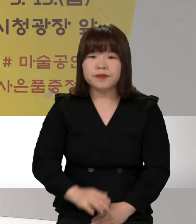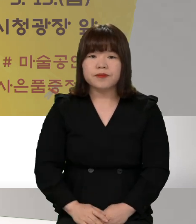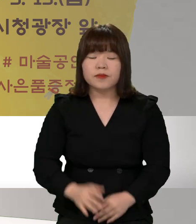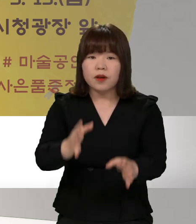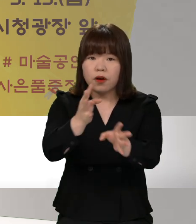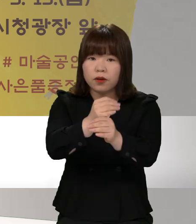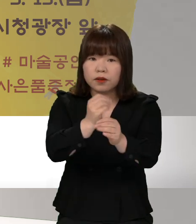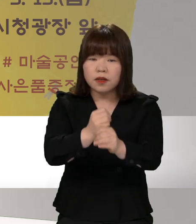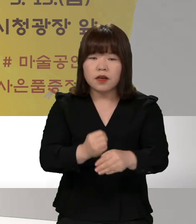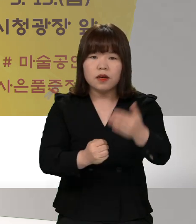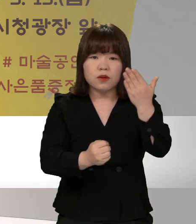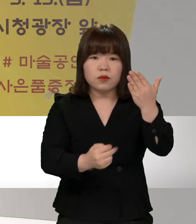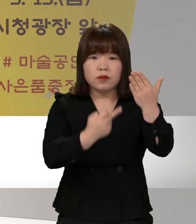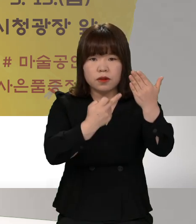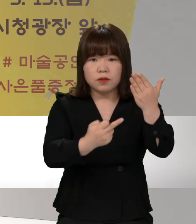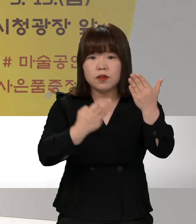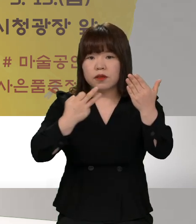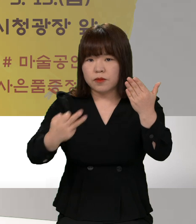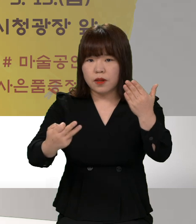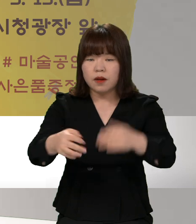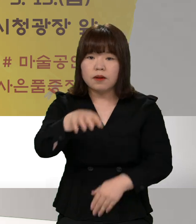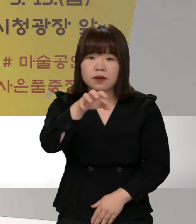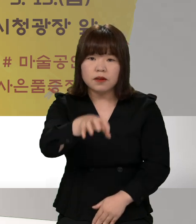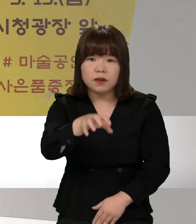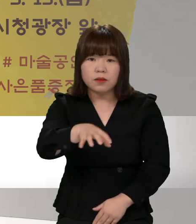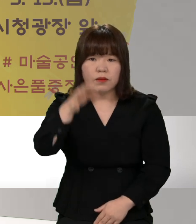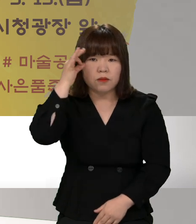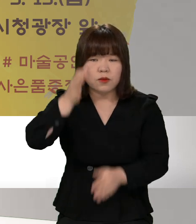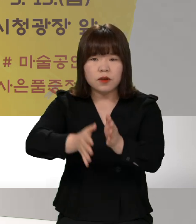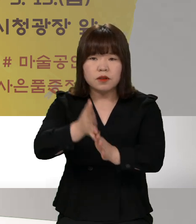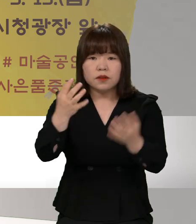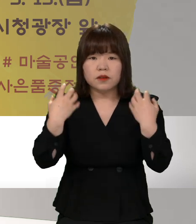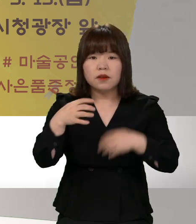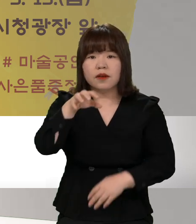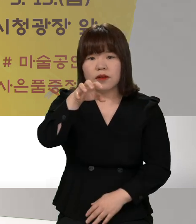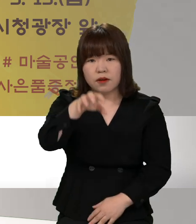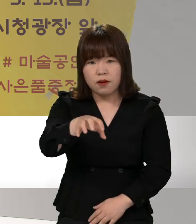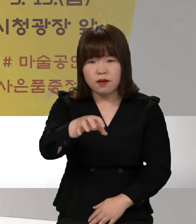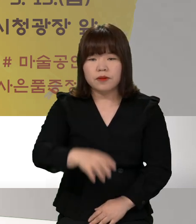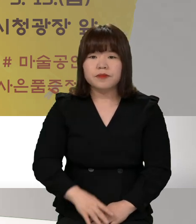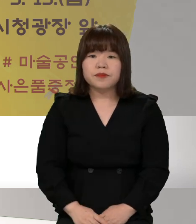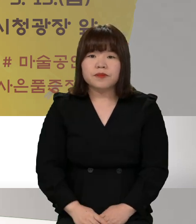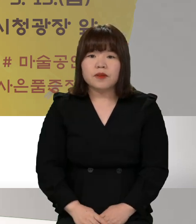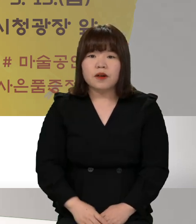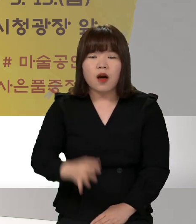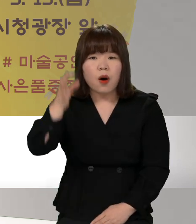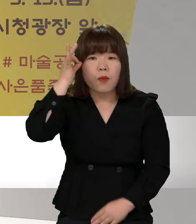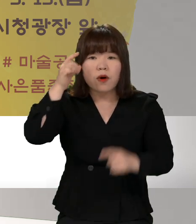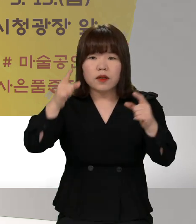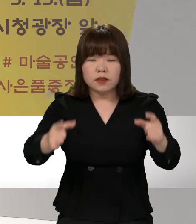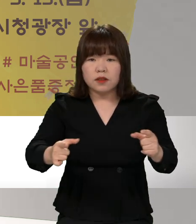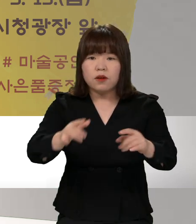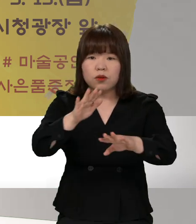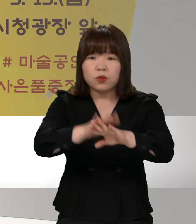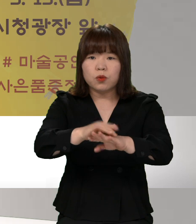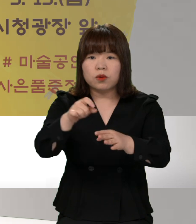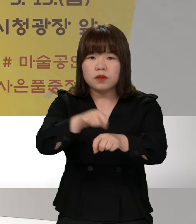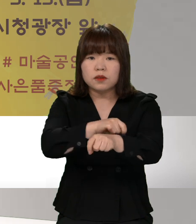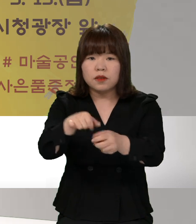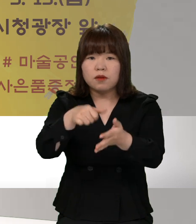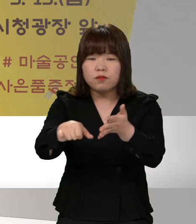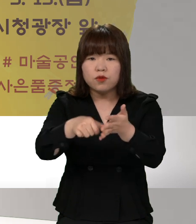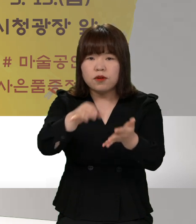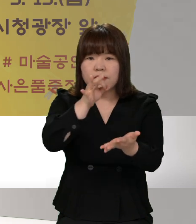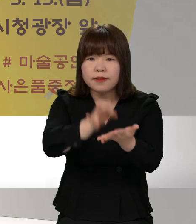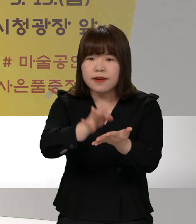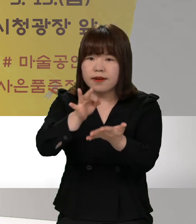9월 12일과 13일 양일간 포항시청 광장에서 열리는 직거래 장터 지역 우수 농특산물을 저렴하게